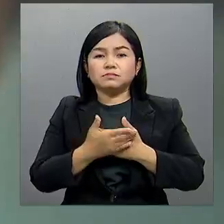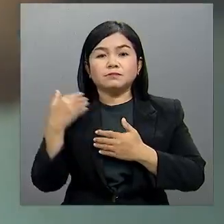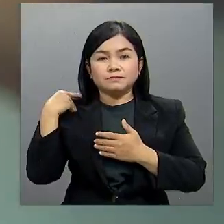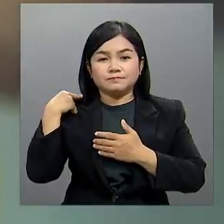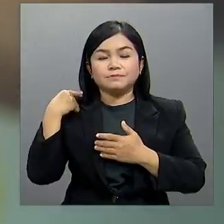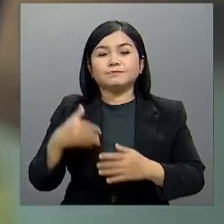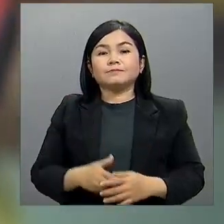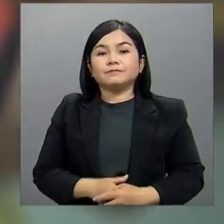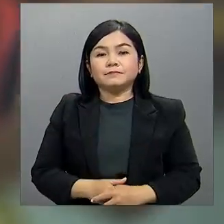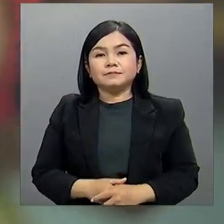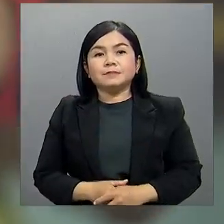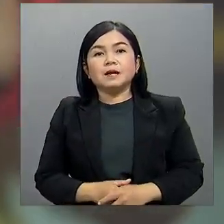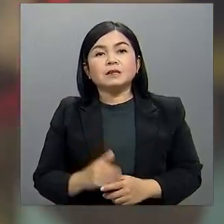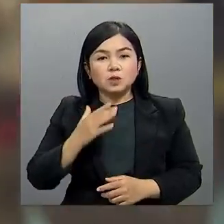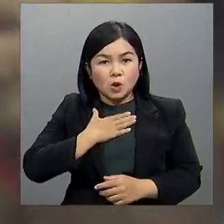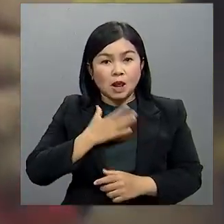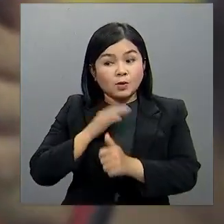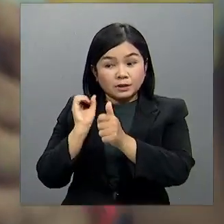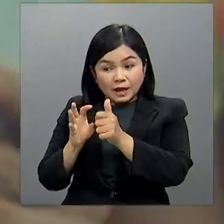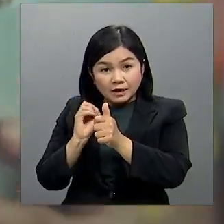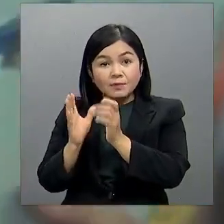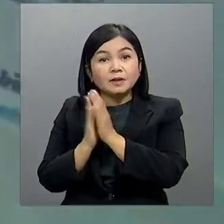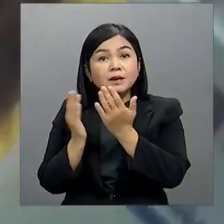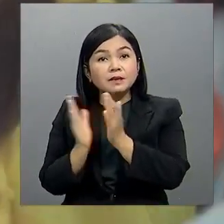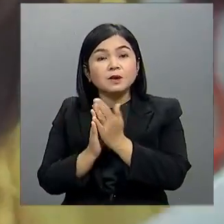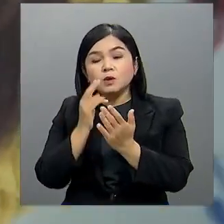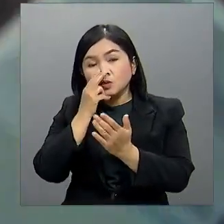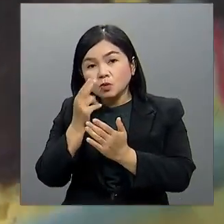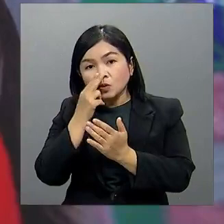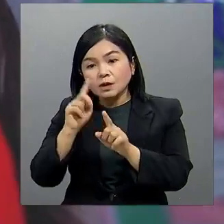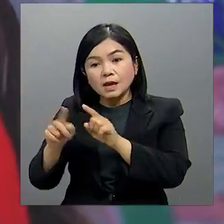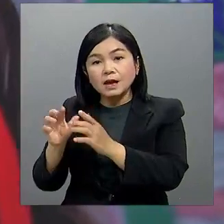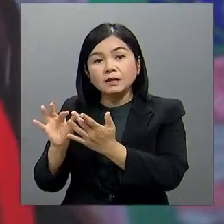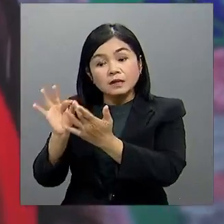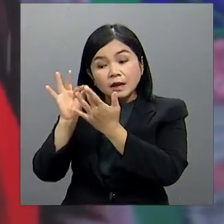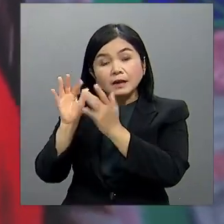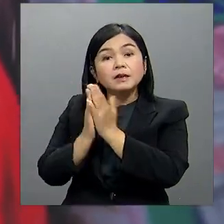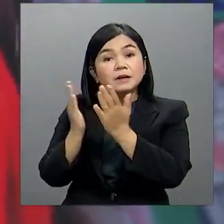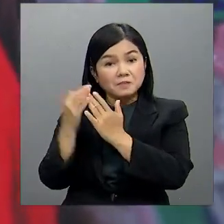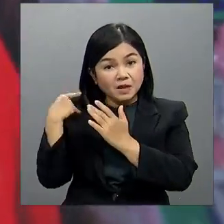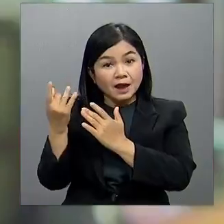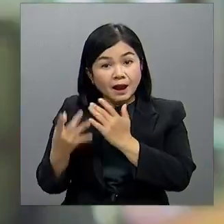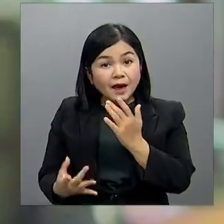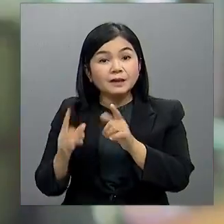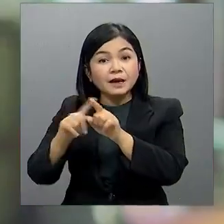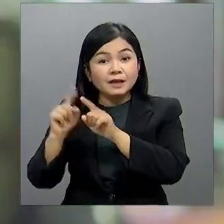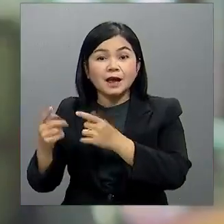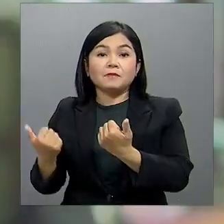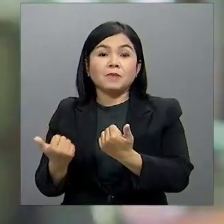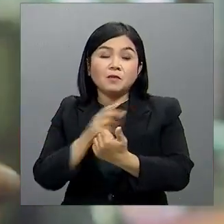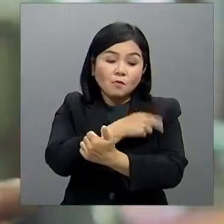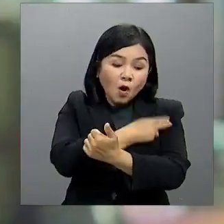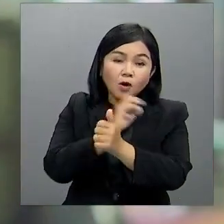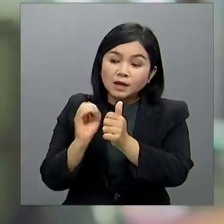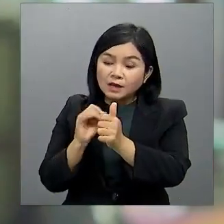เราก็ต้องแนะนำก็คือดูไปเรื่อยๆว่าพอเข้าดิบอันนี้แล้วเออมีอันนี้นะที่วิจิตรแล้วมวยชาวบ้านก็มีนะคะเลื่อนมีหมอ